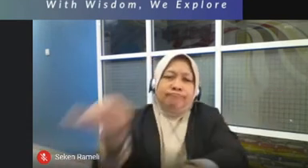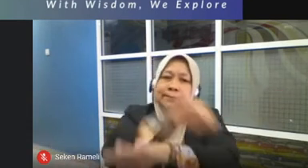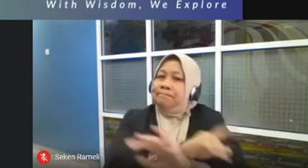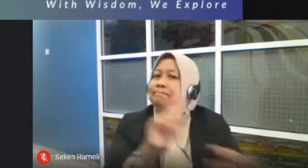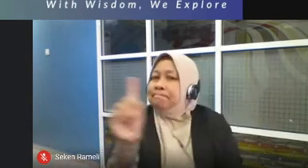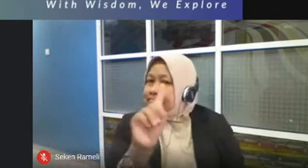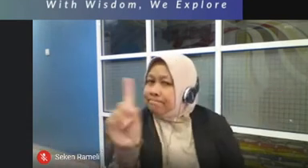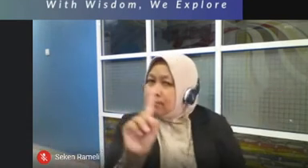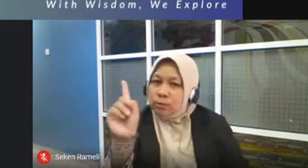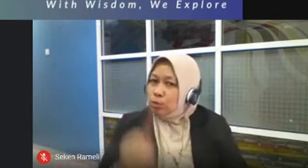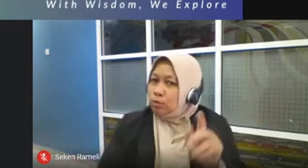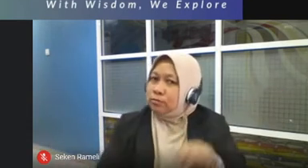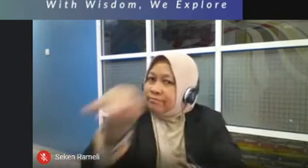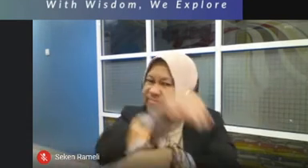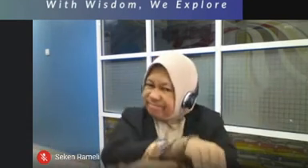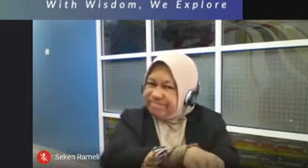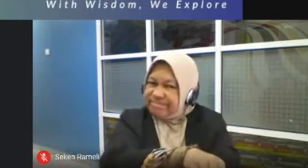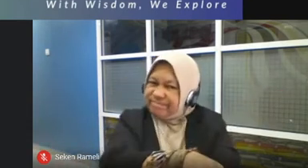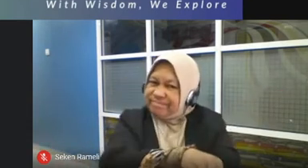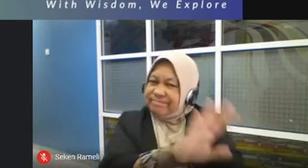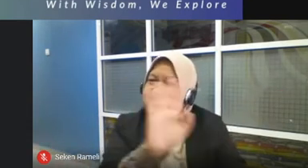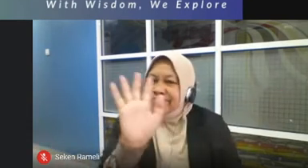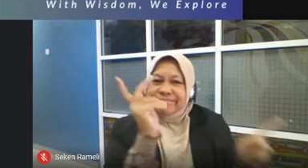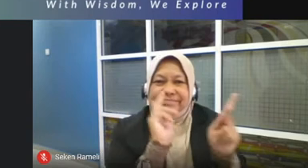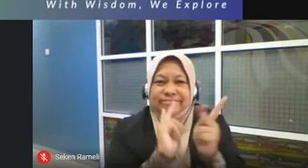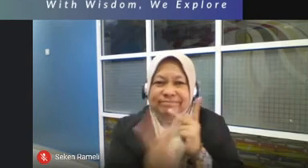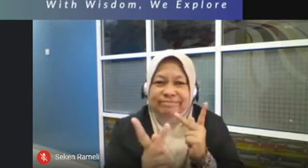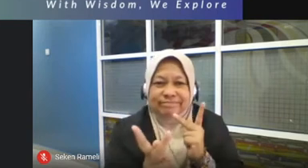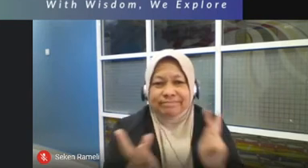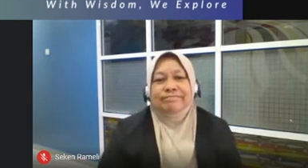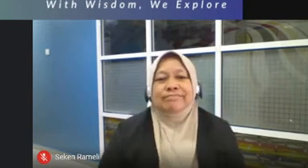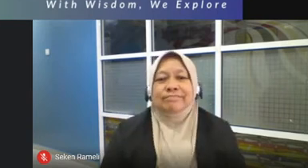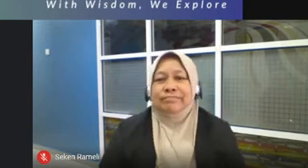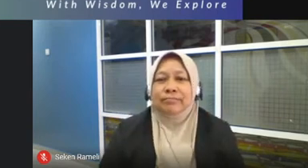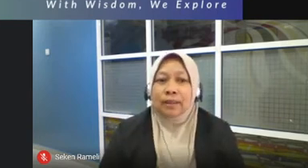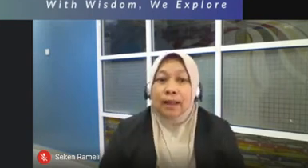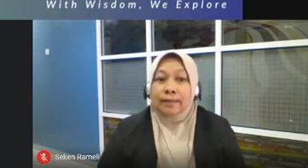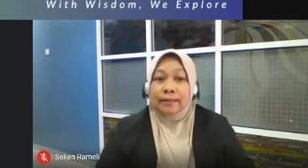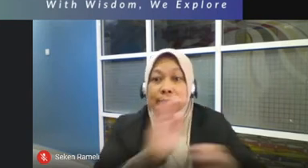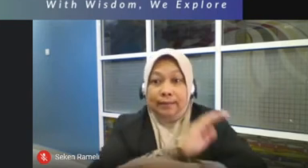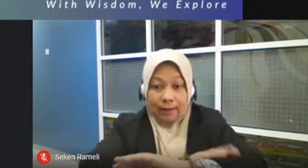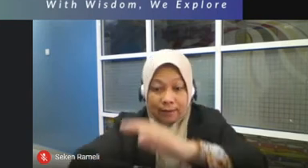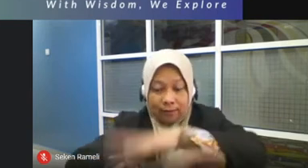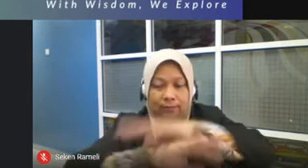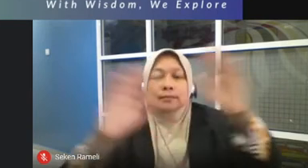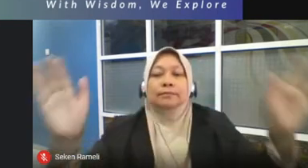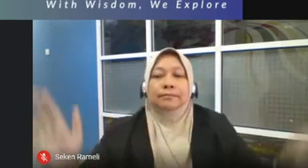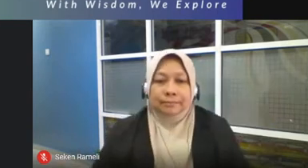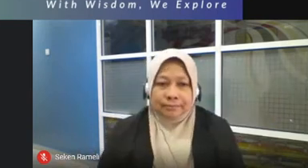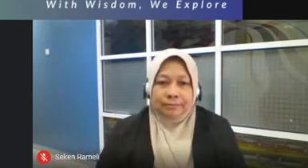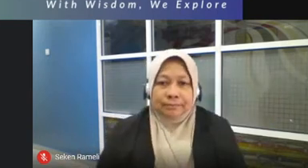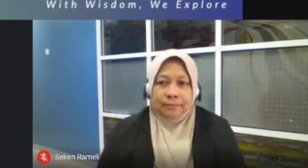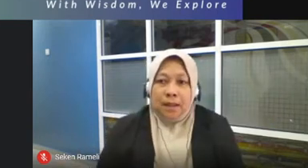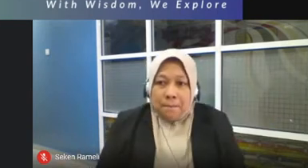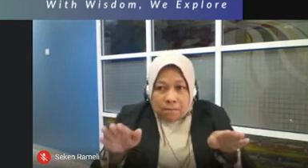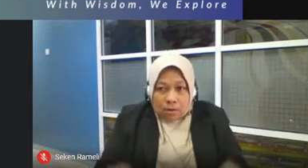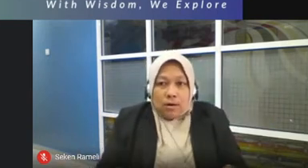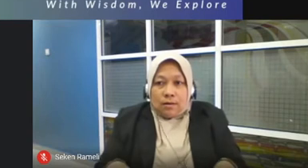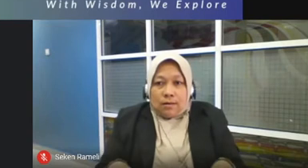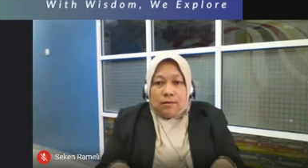duduk bersilang panggung, orang kata. Jangan duduk silang panggung. Okay, kemudian tangan kalau boleh di bawah lah. Dan